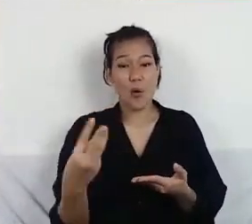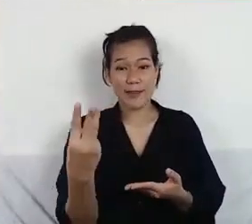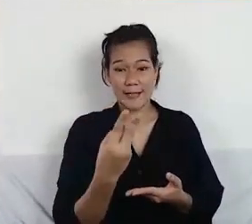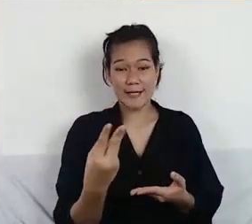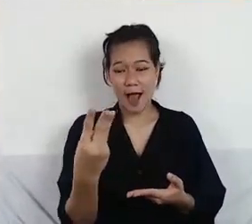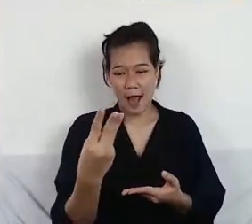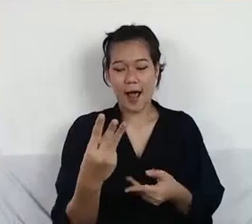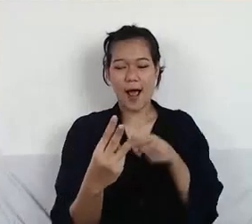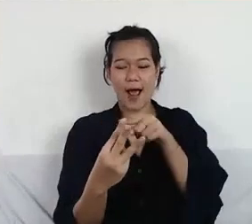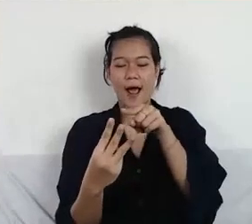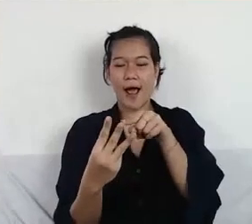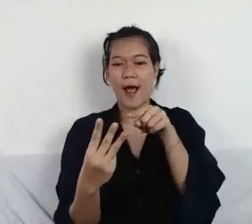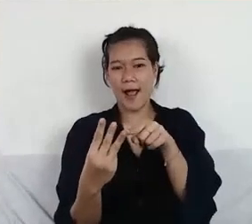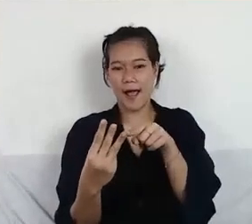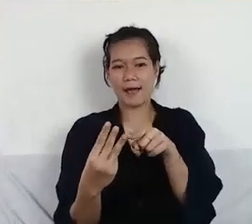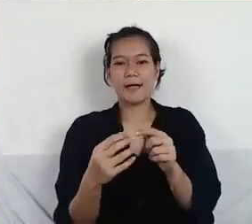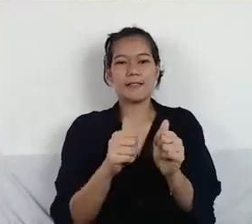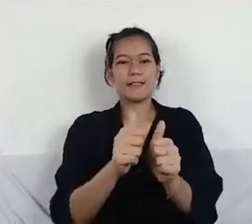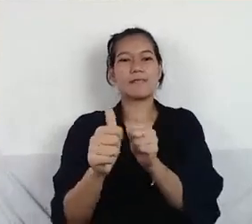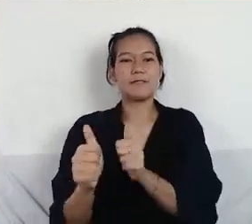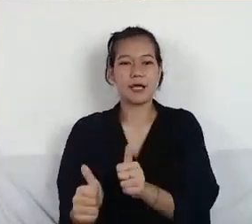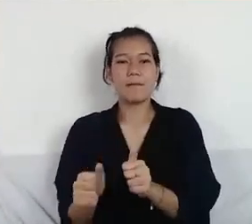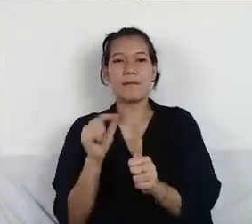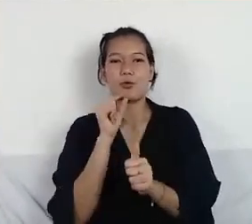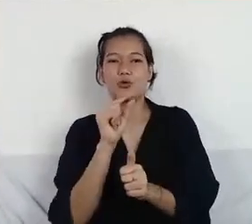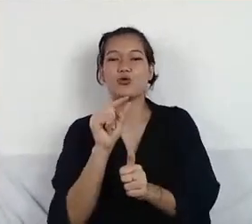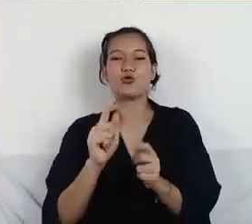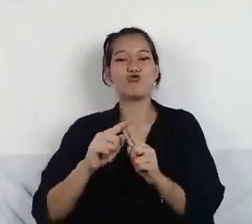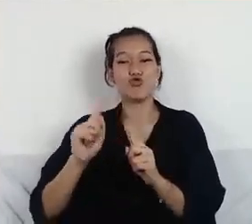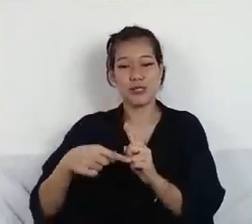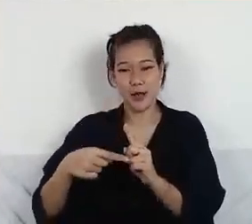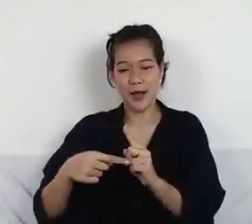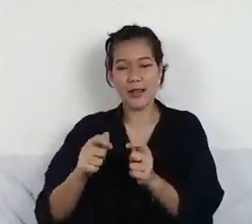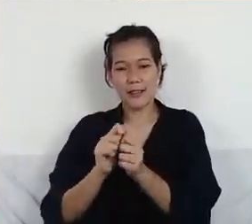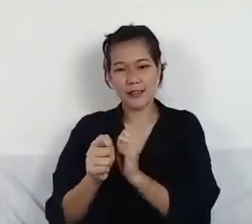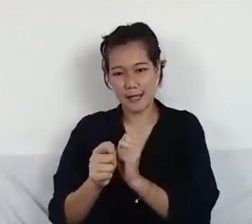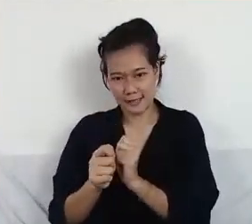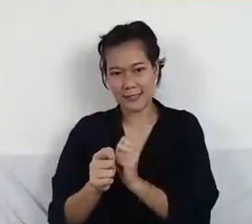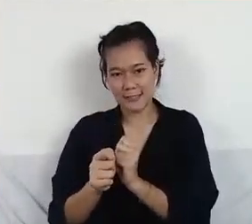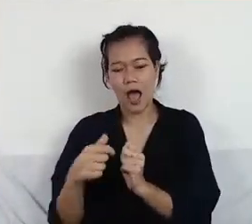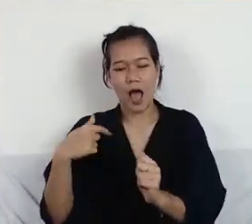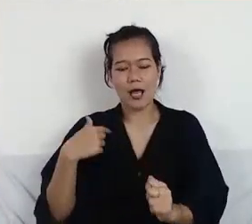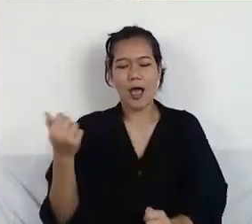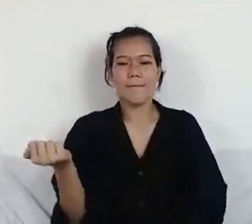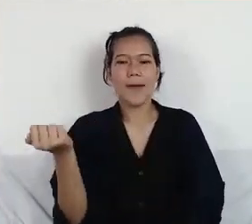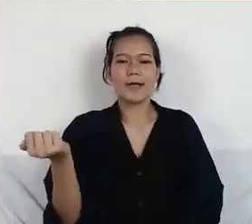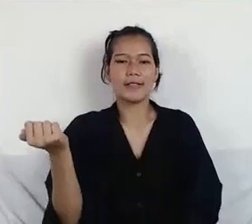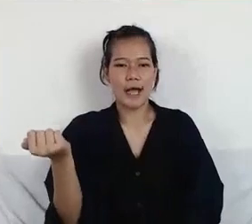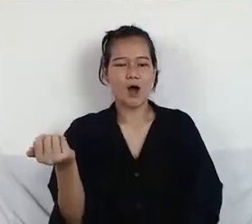itu persiapan buat tentamen, persiapan buat ujian. Maka saya belanja